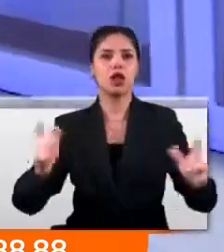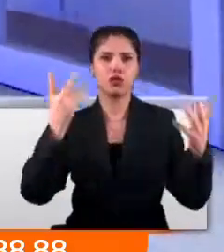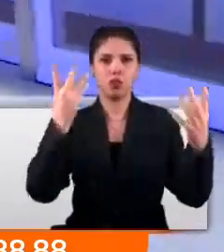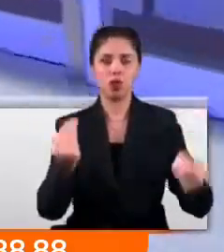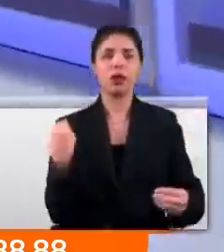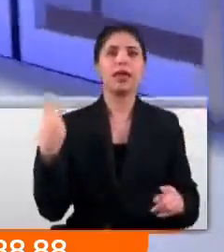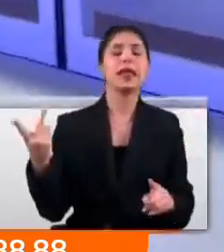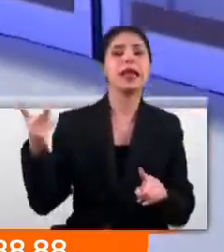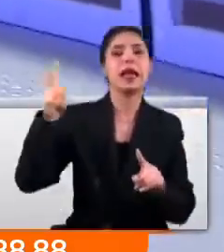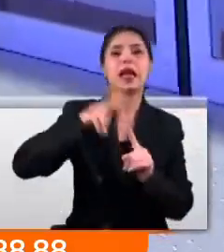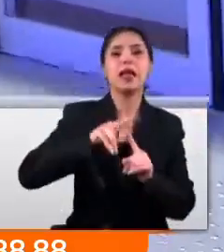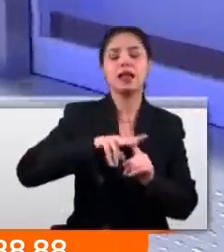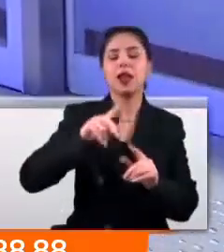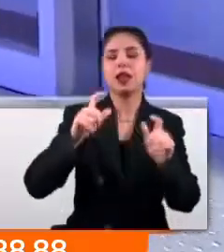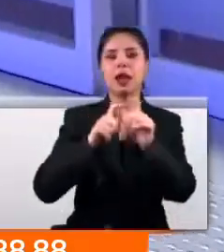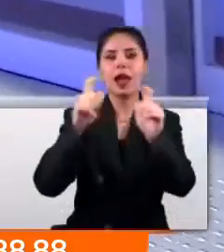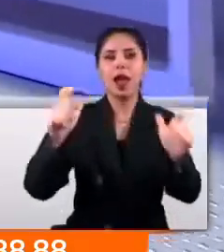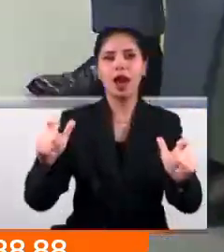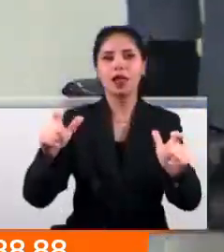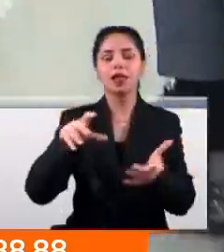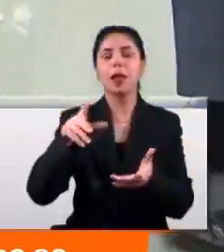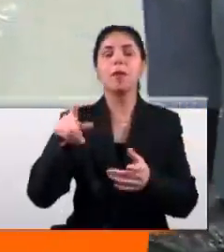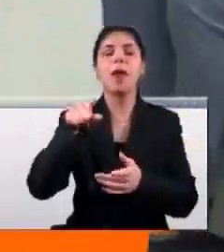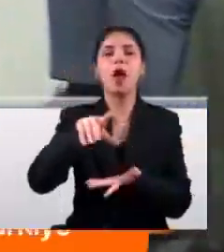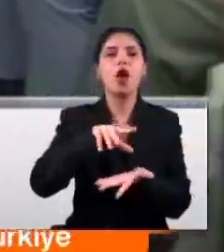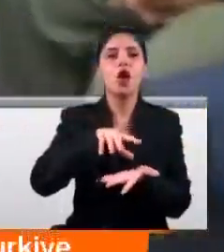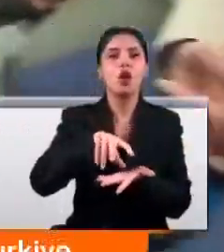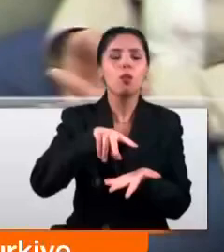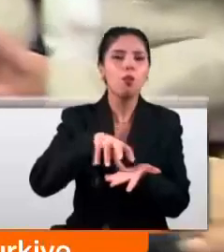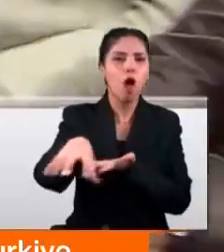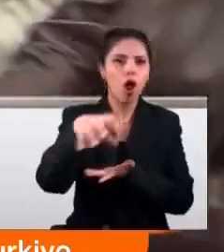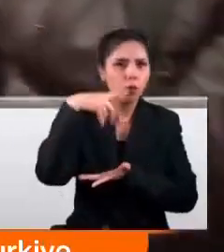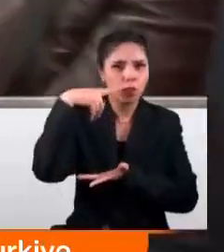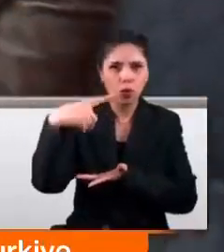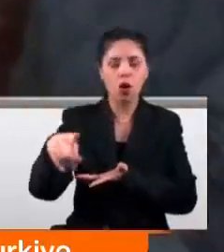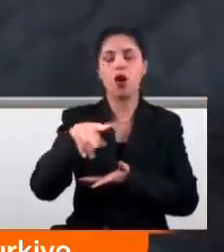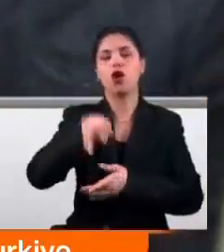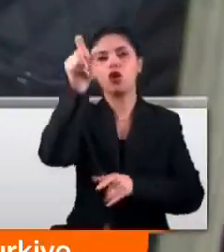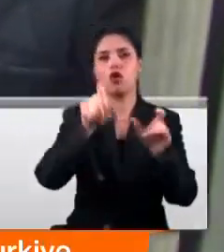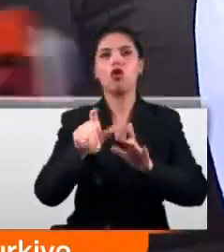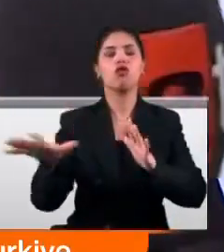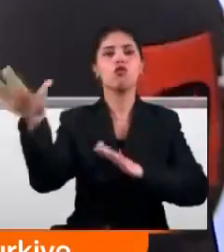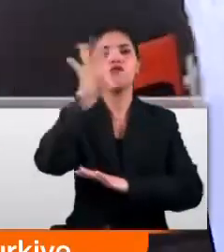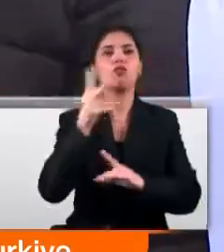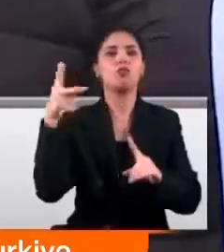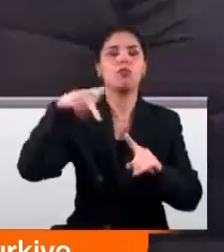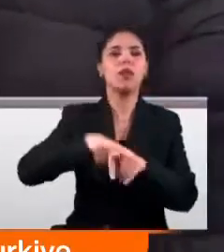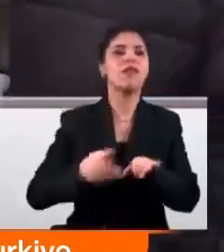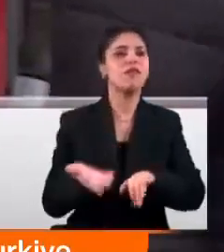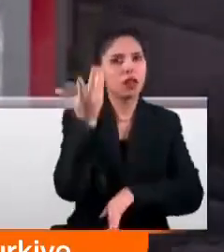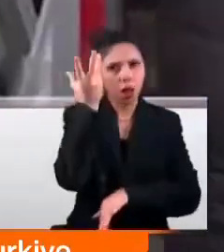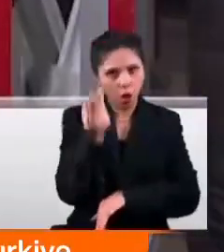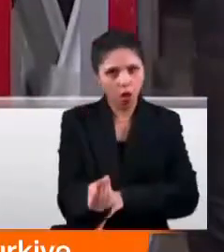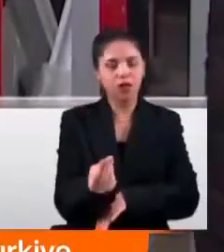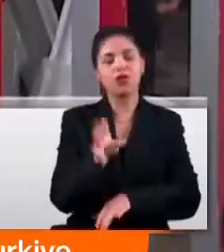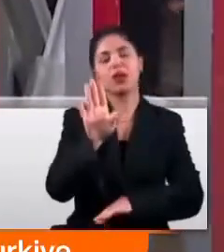Yeni katılan Gayrettepe istasyonuyla bundan böyle hem yolcu sayısı artacak hem de İstanbul trafiği nefes alacak. Kullandınız mı metroyu?